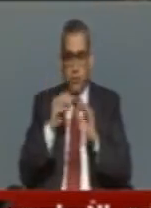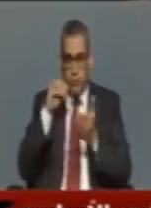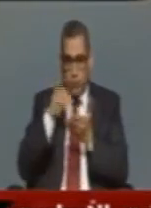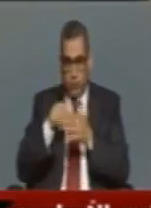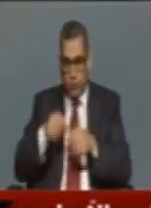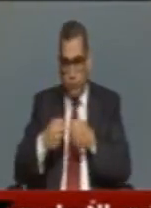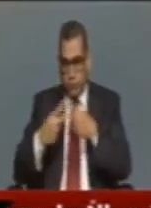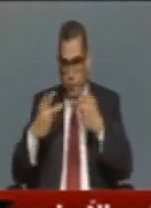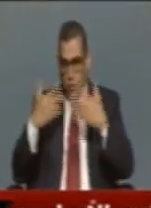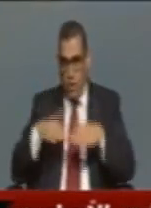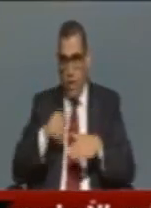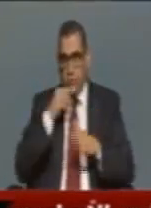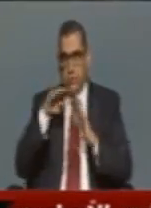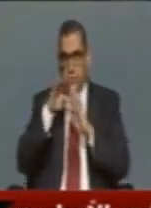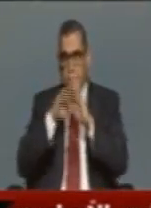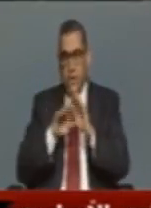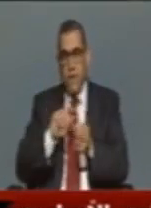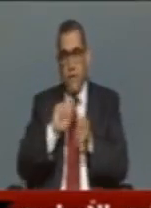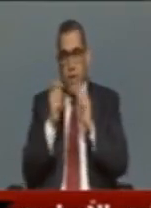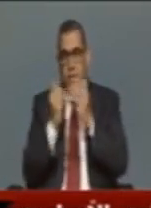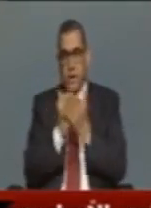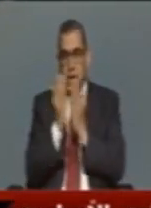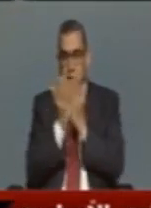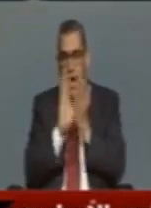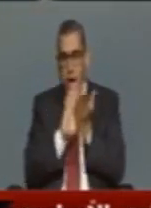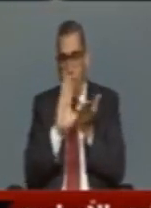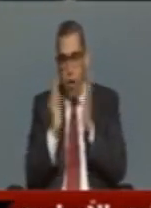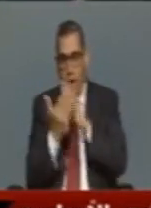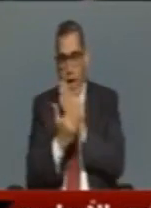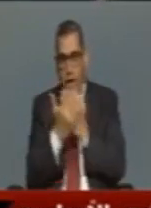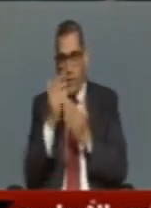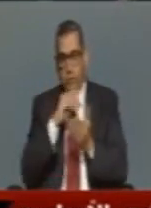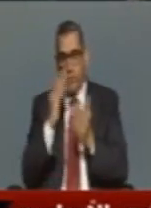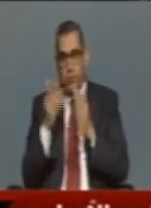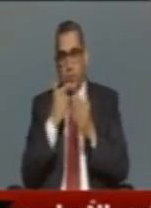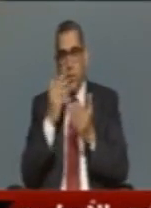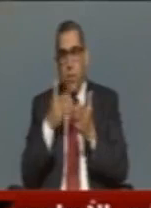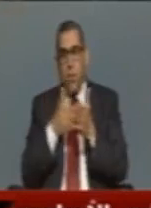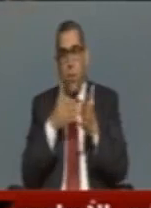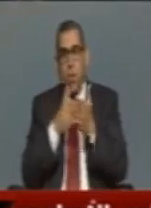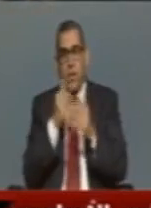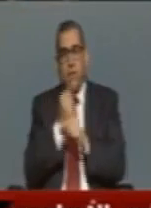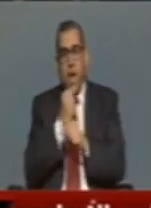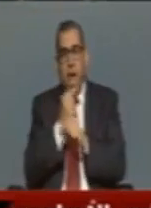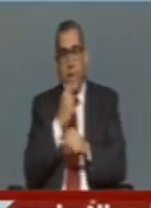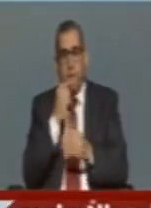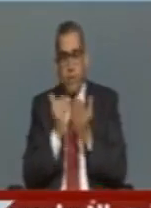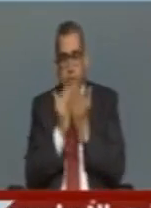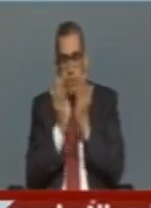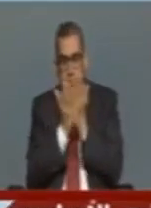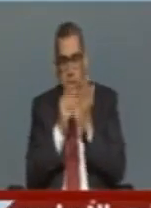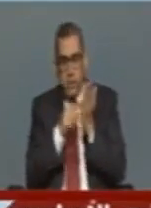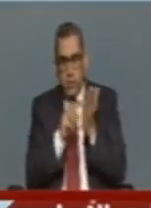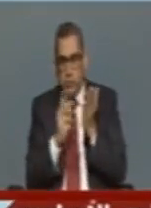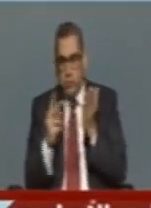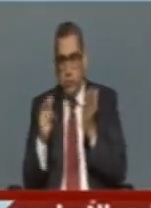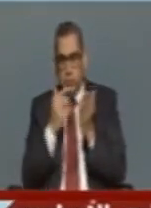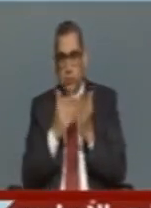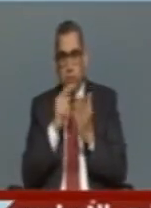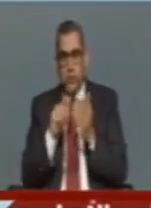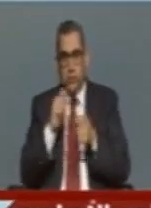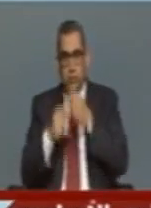من الإطار العام لمناهج المرحلة الإعدادية والوثائق النوعية للمواد الدراسية المختلفة، وبناء عليها نبدأ